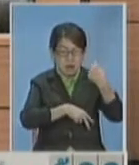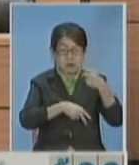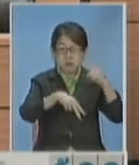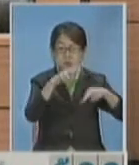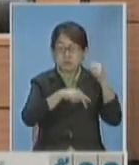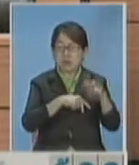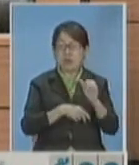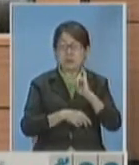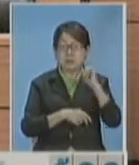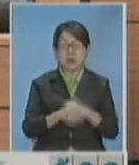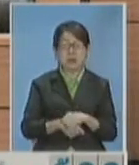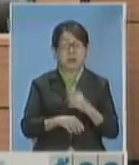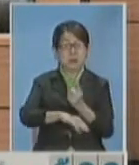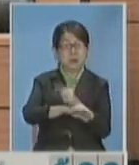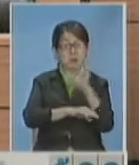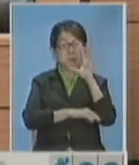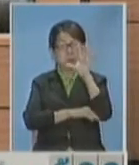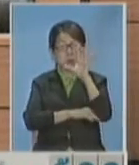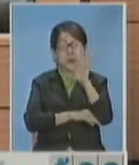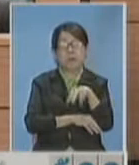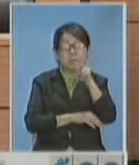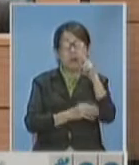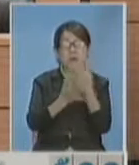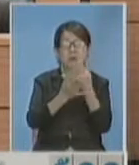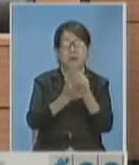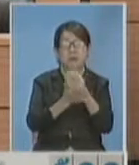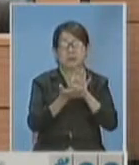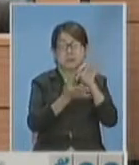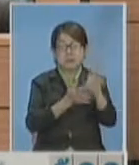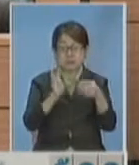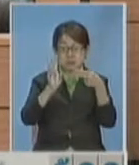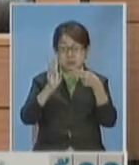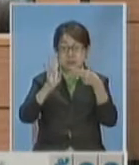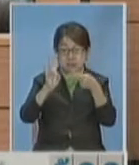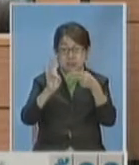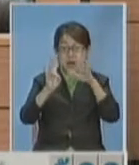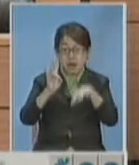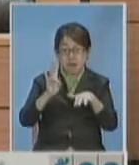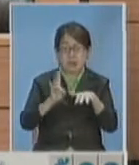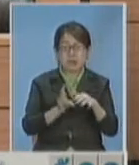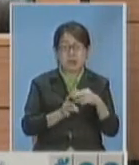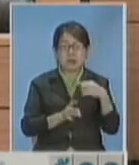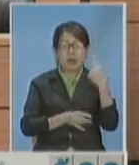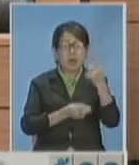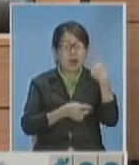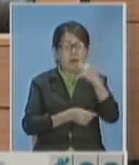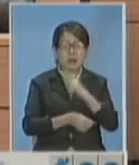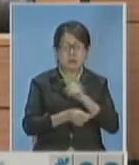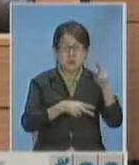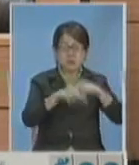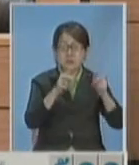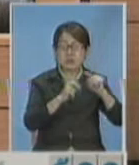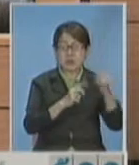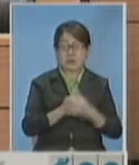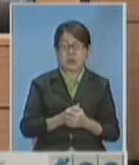ยนาฬิกาเรือนละ 75,000 จะเอาเวทีไหนตรวจสอบครับถ้าการใช้จ่ายงบประมาณนี้ตรวจสอบ